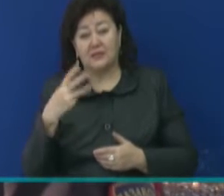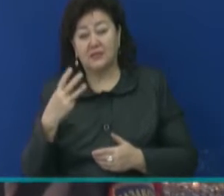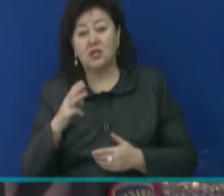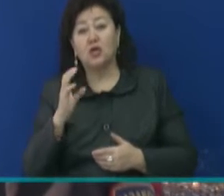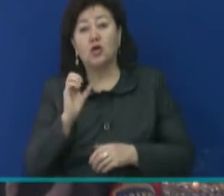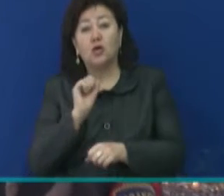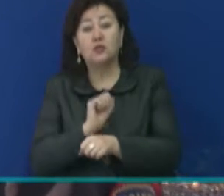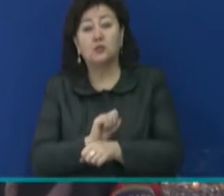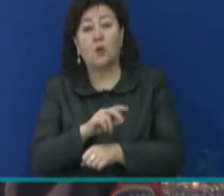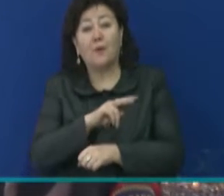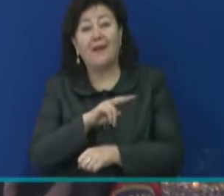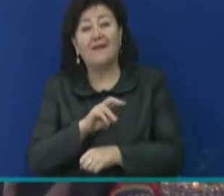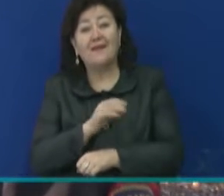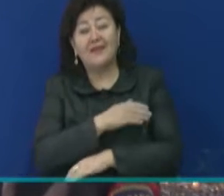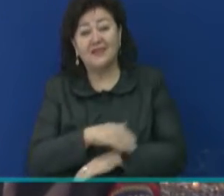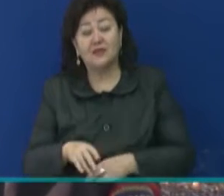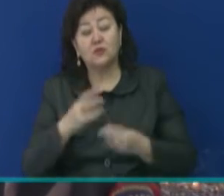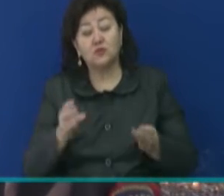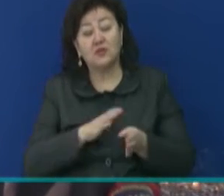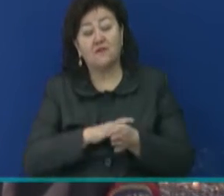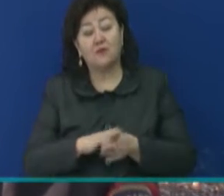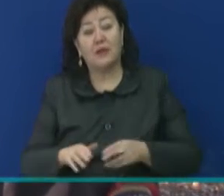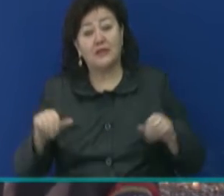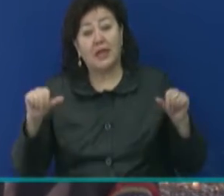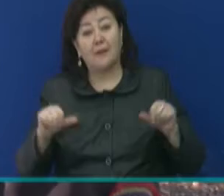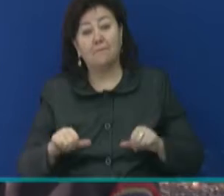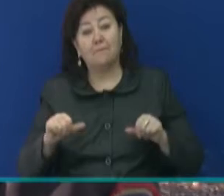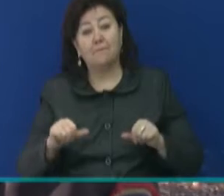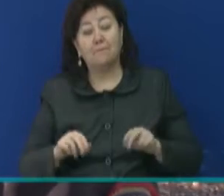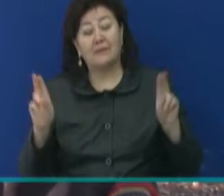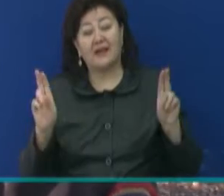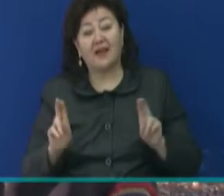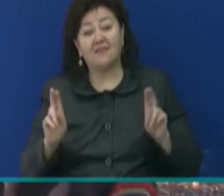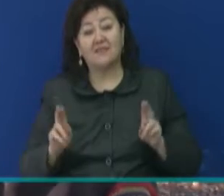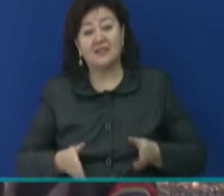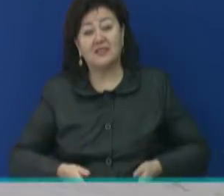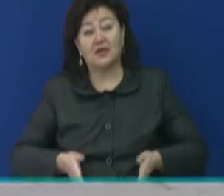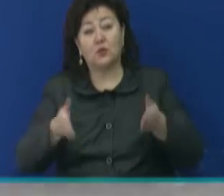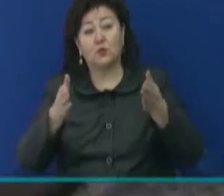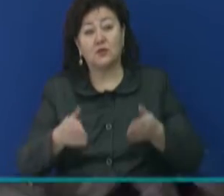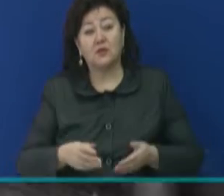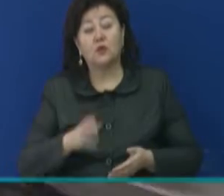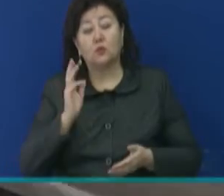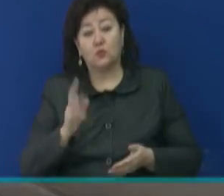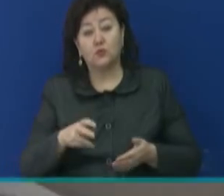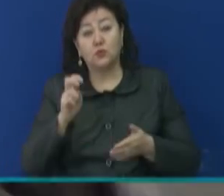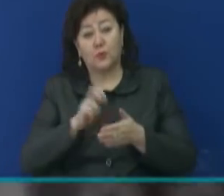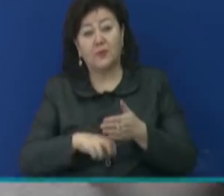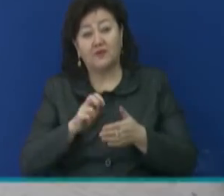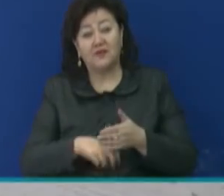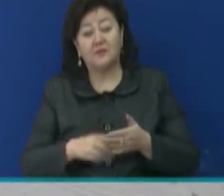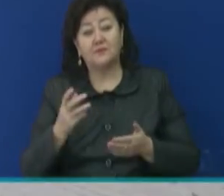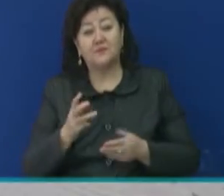водители обязан придерживаться правила дорожного движения Республика Казахстан и фиксация на данных участков будет производиться по словам стражей